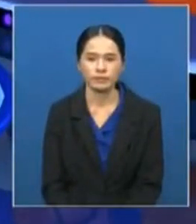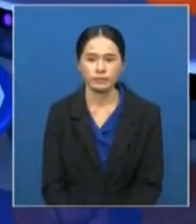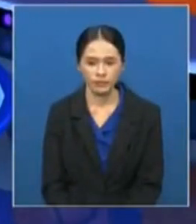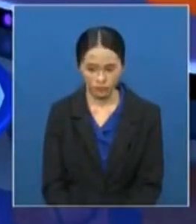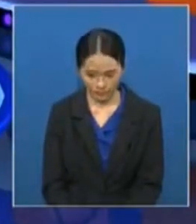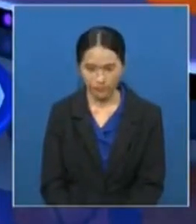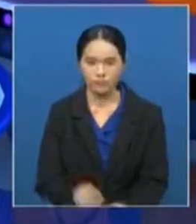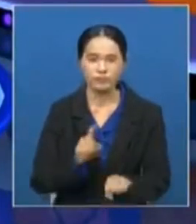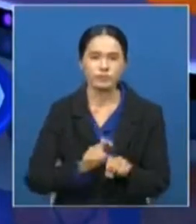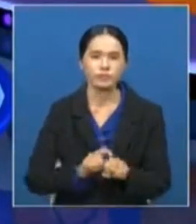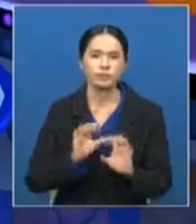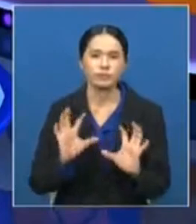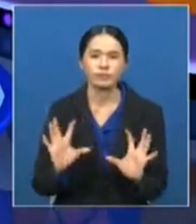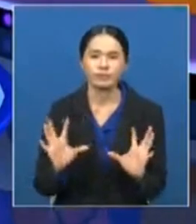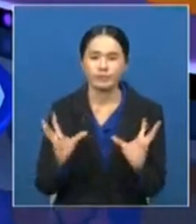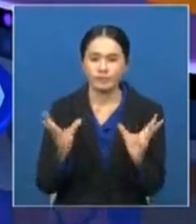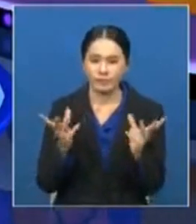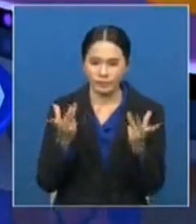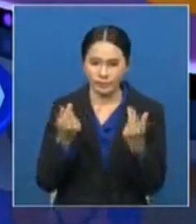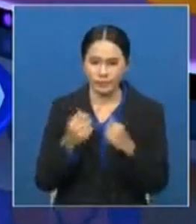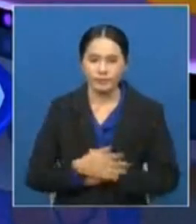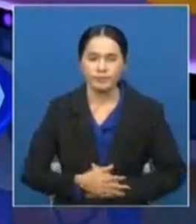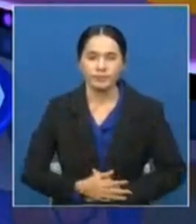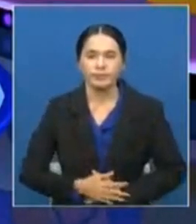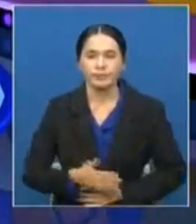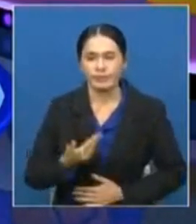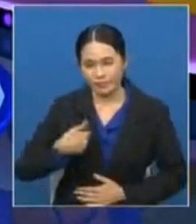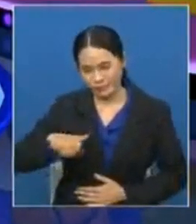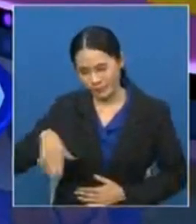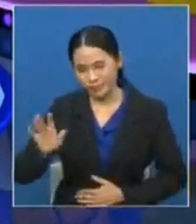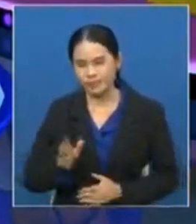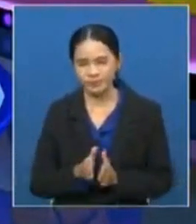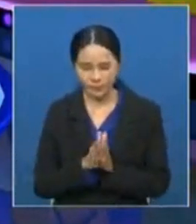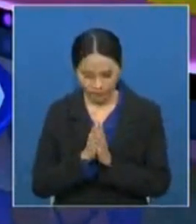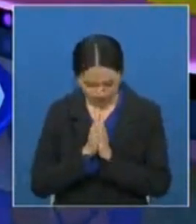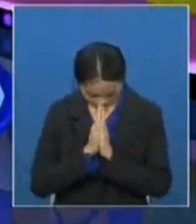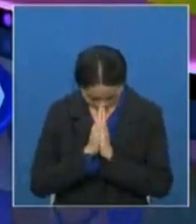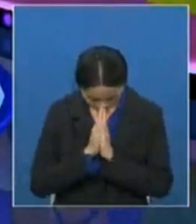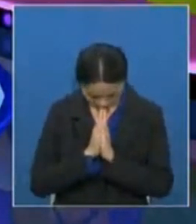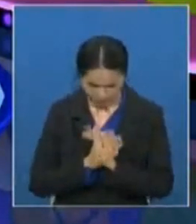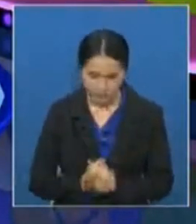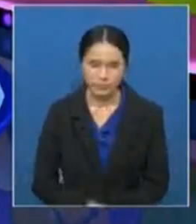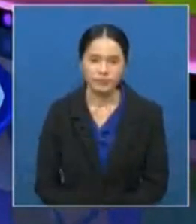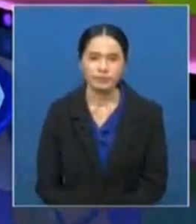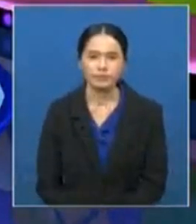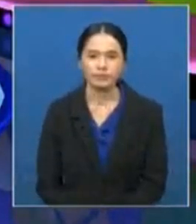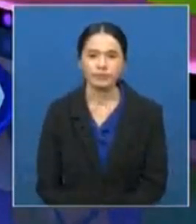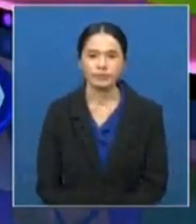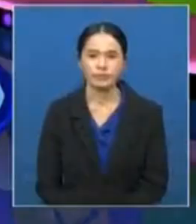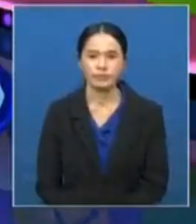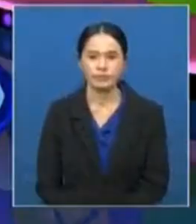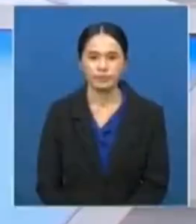หมดเวลาของเราเรื่องนอกเรื่องข่าวแล้วนะคะยามขอตัวลาไปก่อนสวัสดีค่ะ